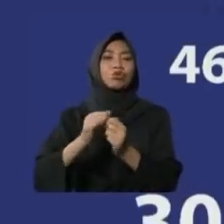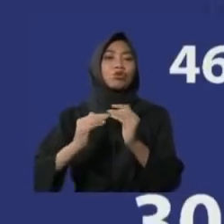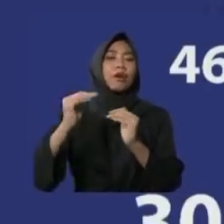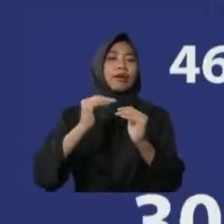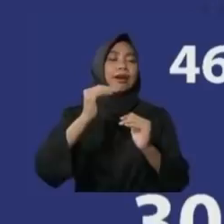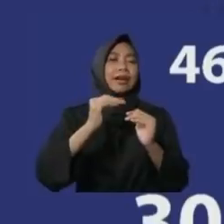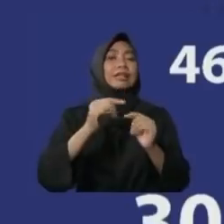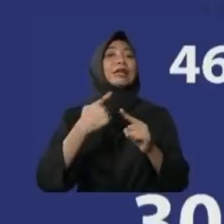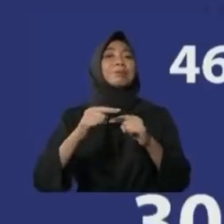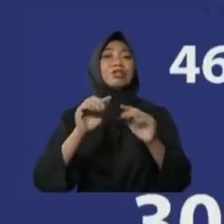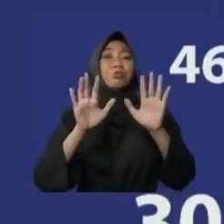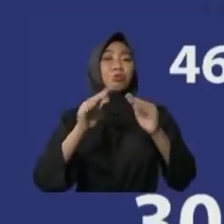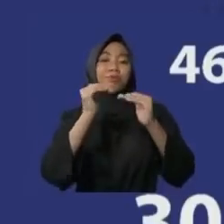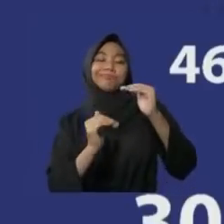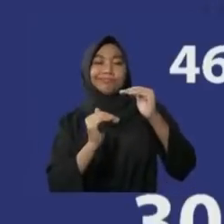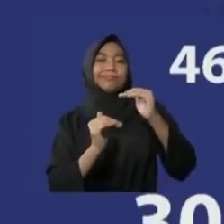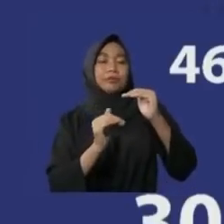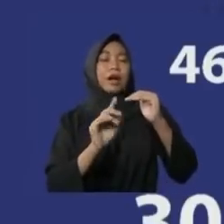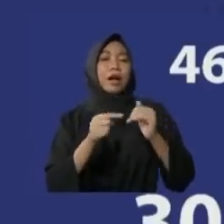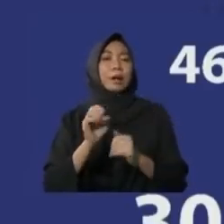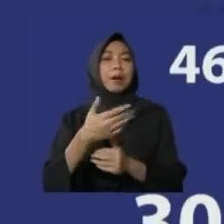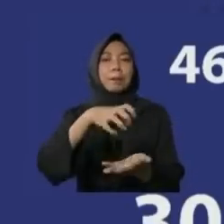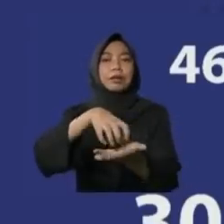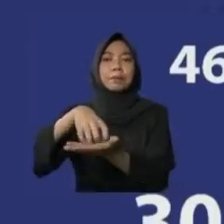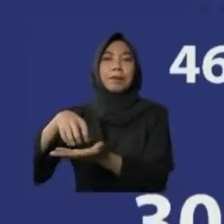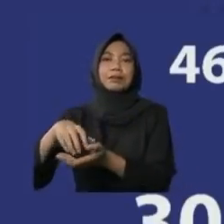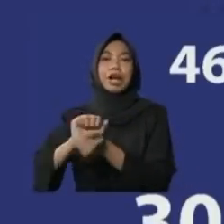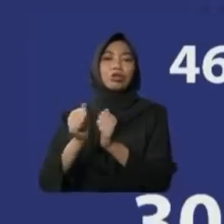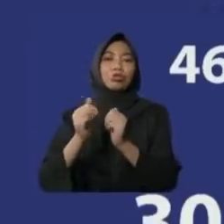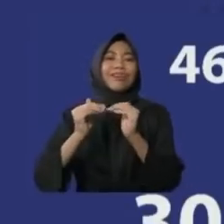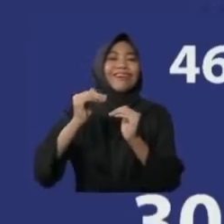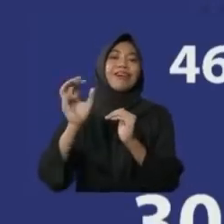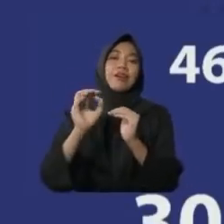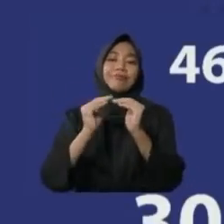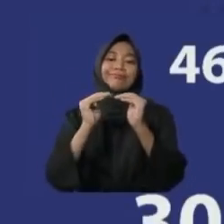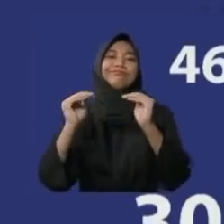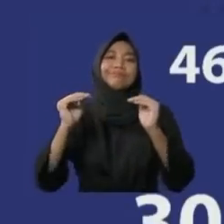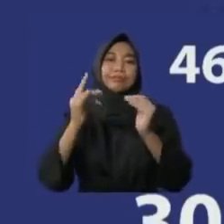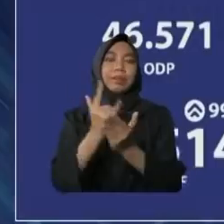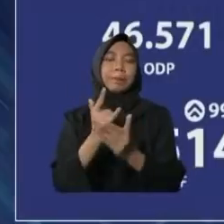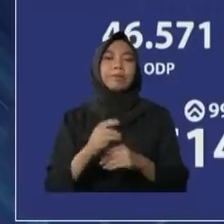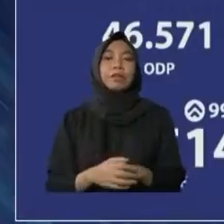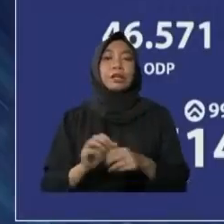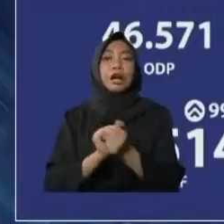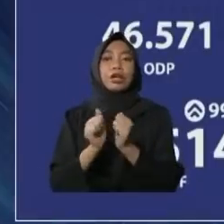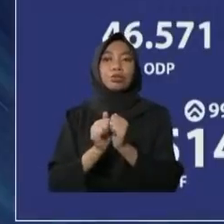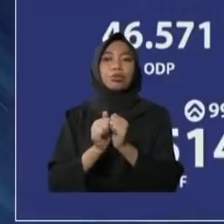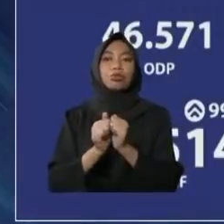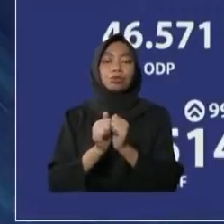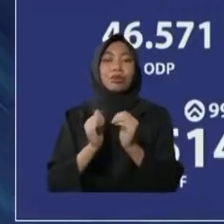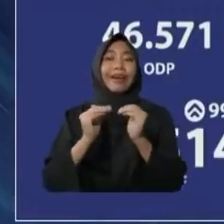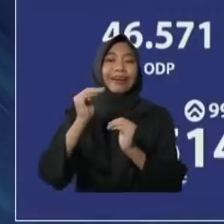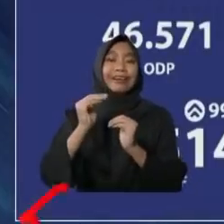kasus di bawah 10 bahkan beberapa diantaranya tidak ada penambahan kasus Hai jumlah kasus sembuh pun juga cukup